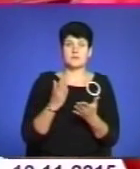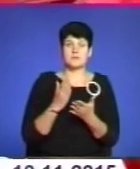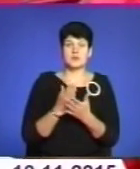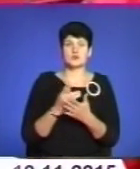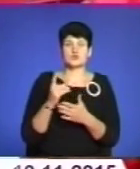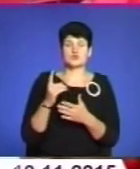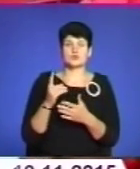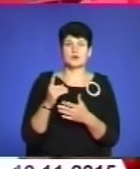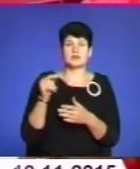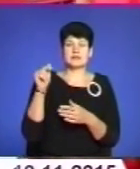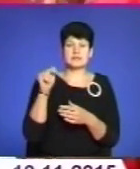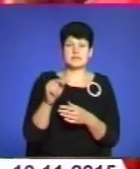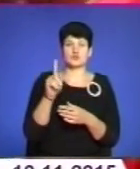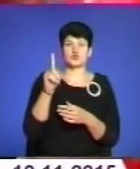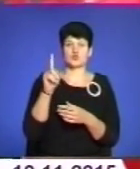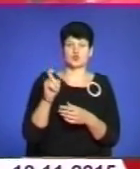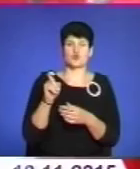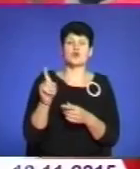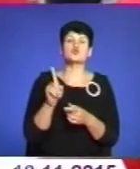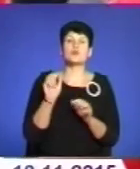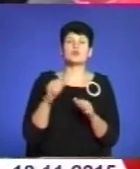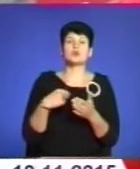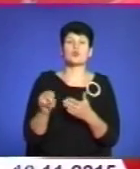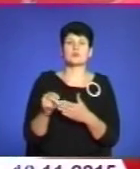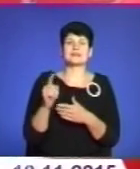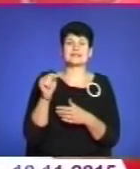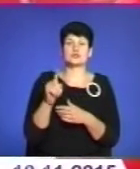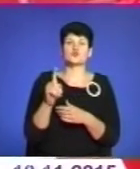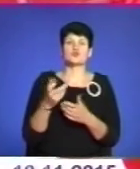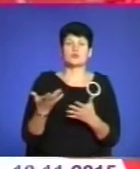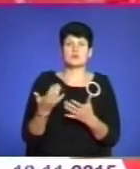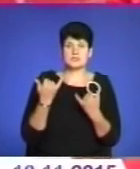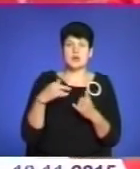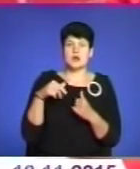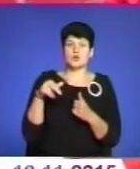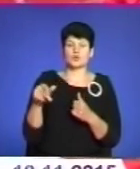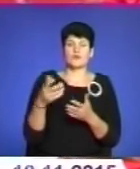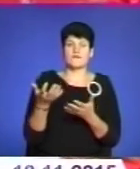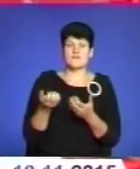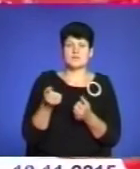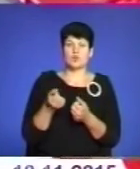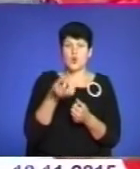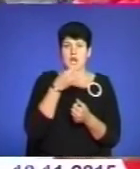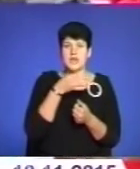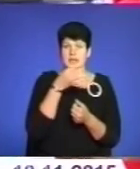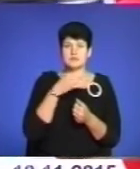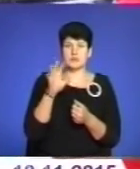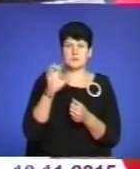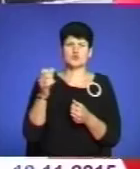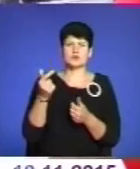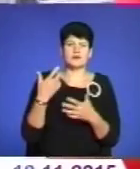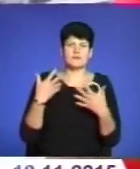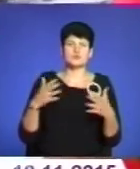120, 1100. І що за них можна купити? Що? Ось зараз йду, візьму лікарство на 500 гривень і